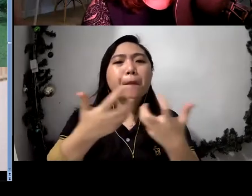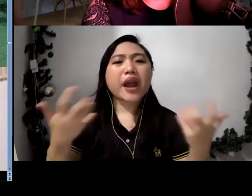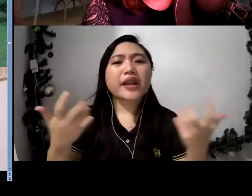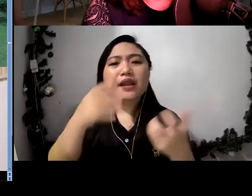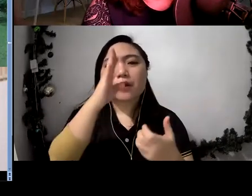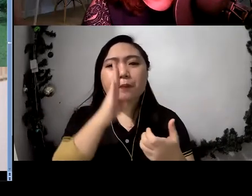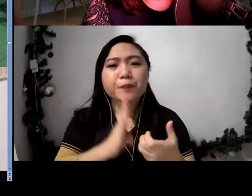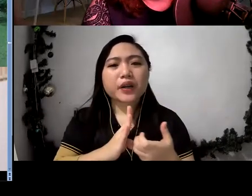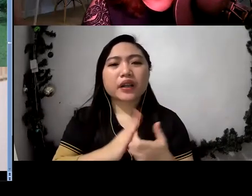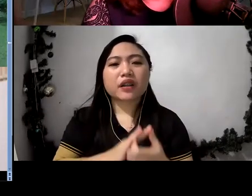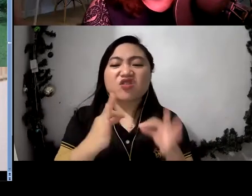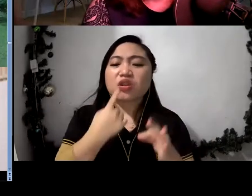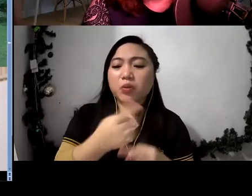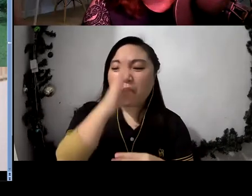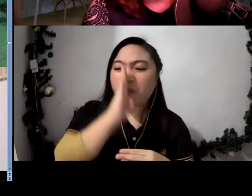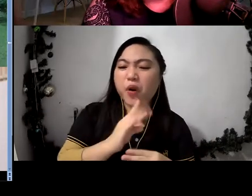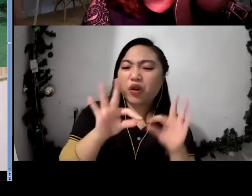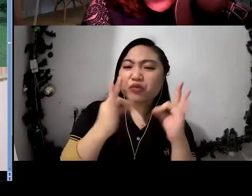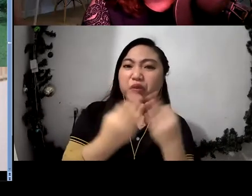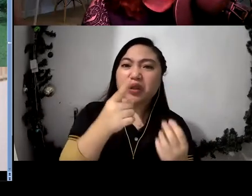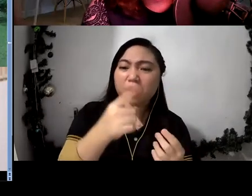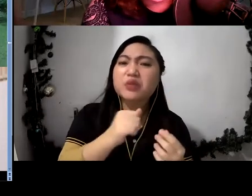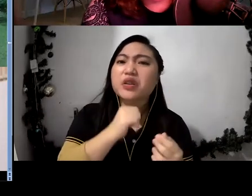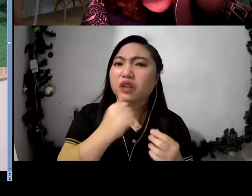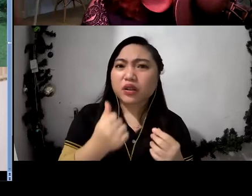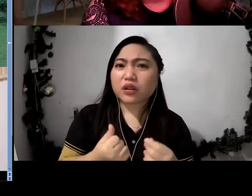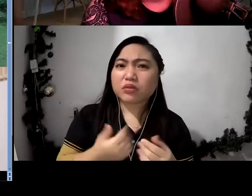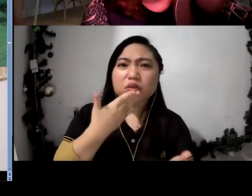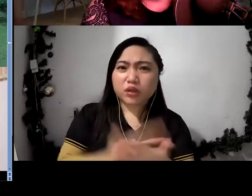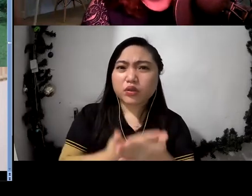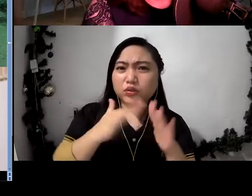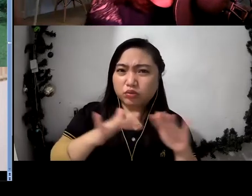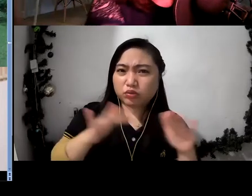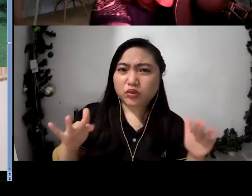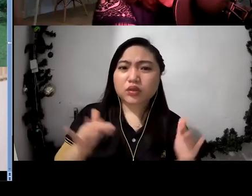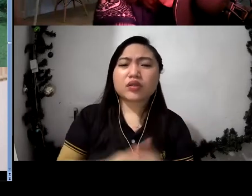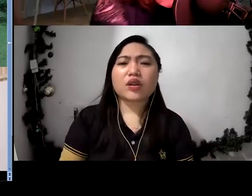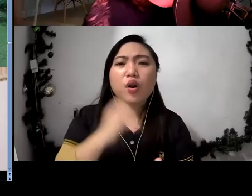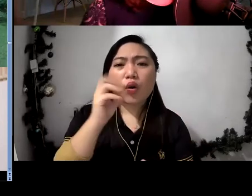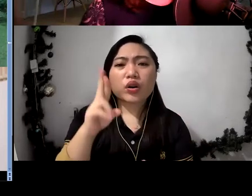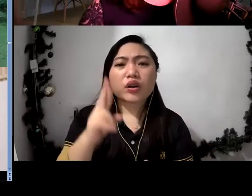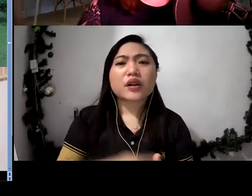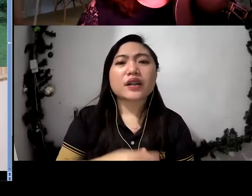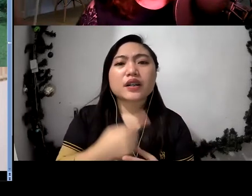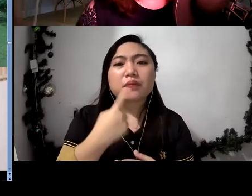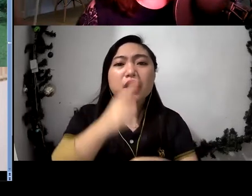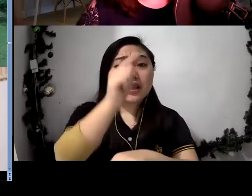kapag ikaw ay galing sa broken family, hindi ka magkakaroon ng masayang childhood ng pamilya mo. O kaya yung women in non-traditional role, no? Katulad